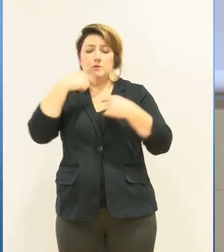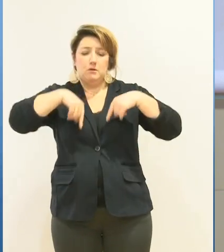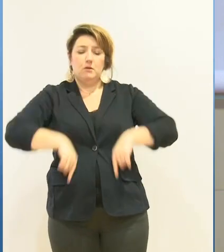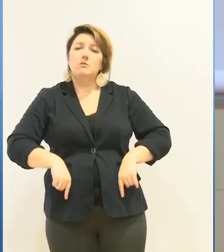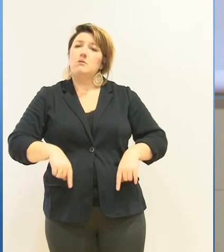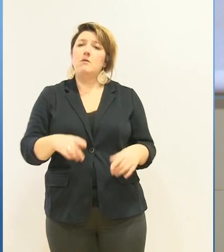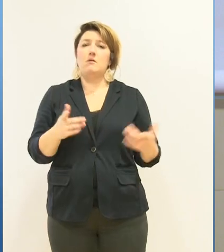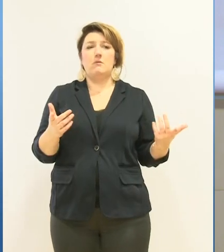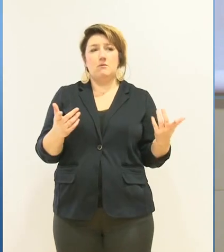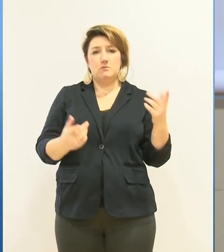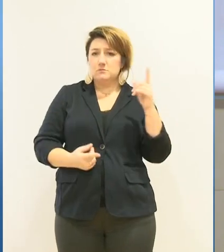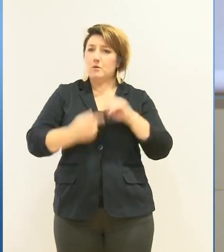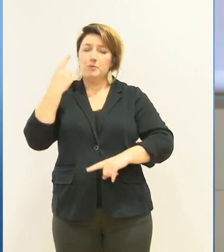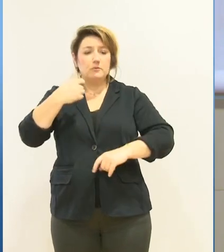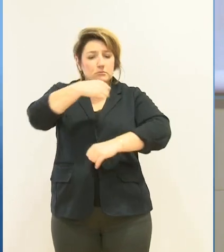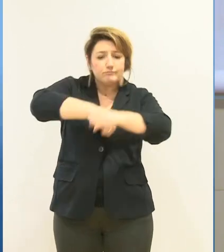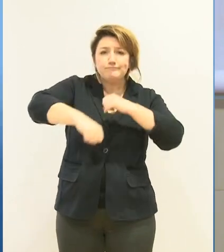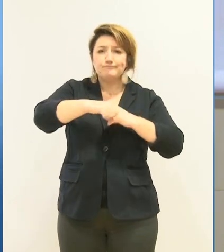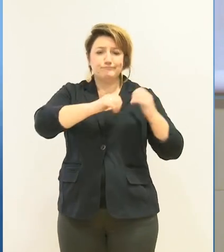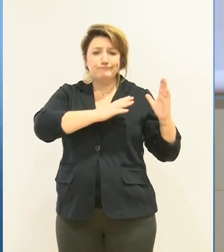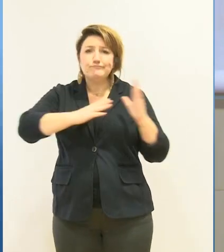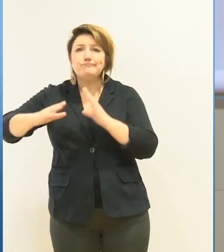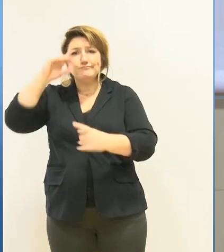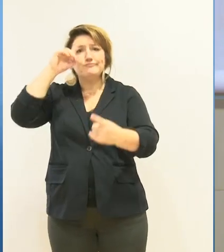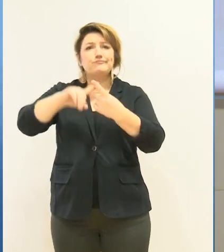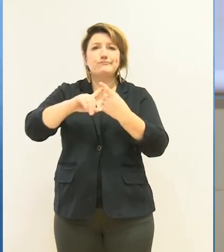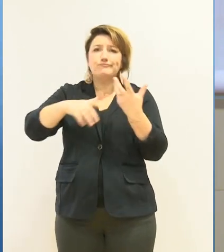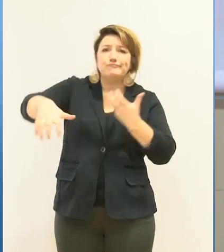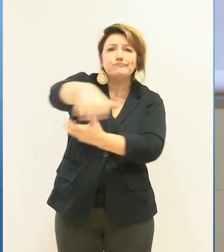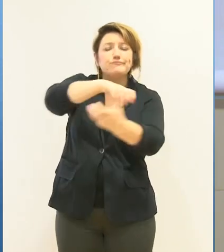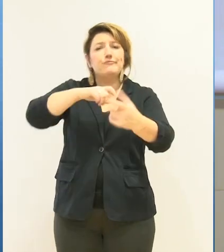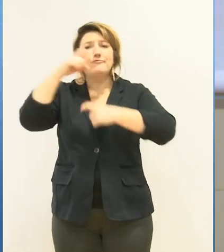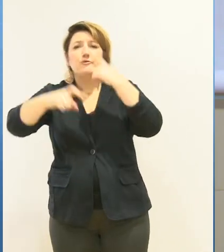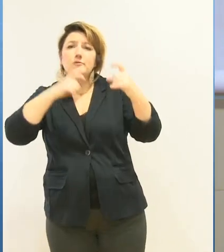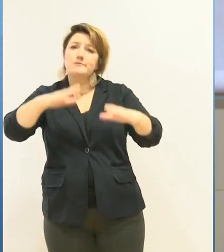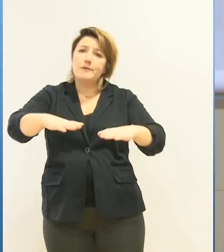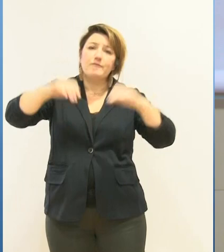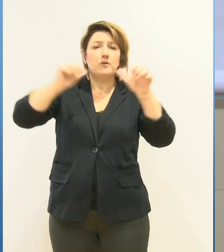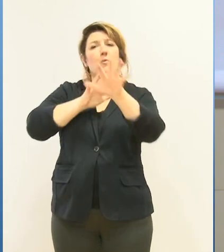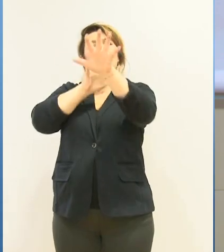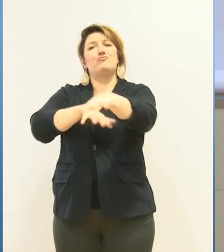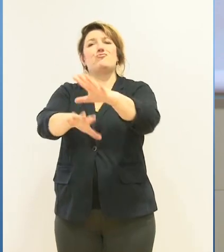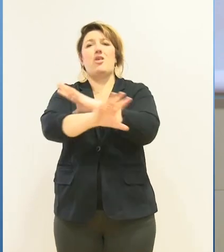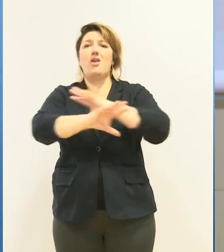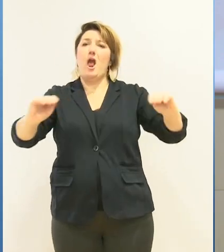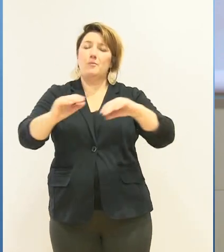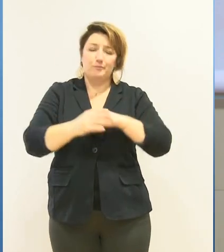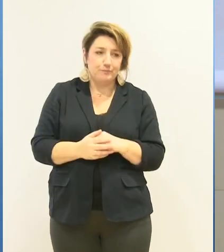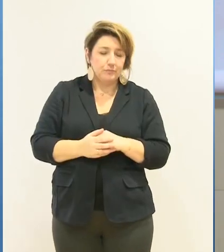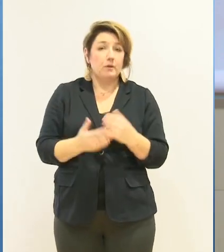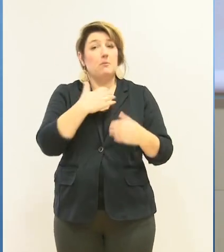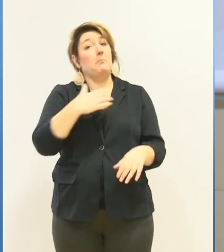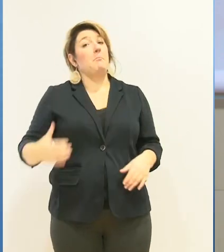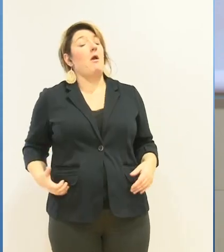puissent exercer sans heurts en tant que maire en tant qu'élus nous avons pris le temps